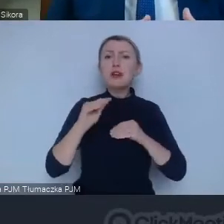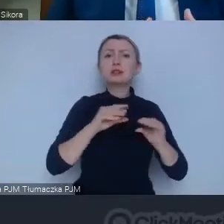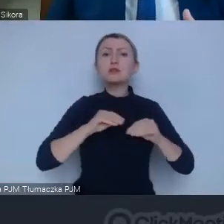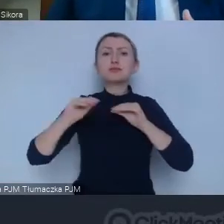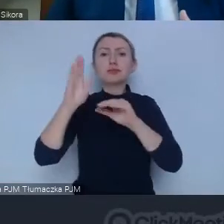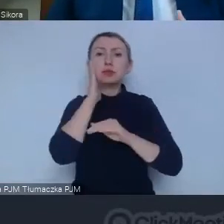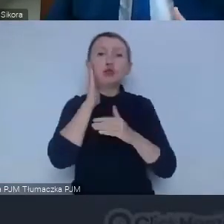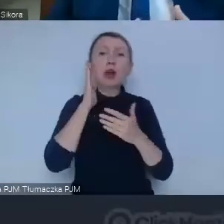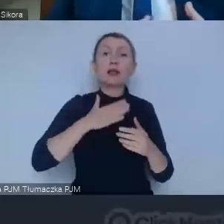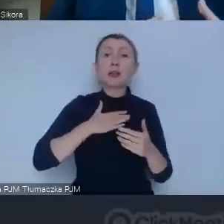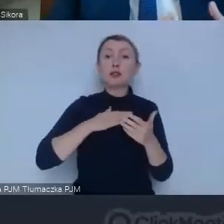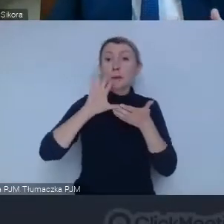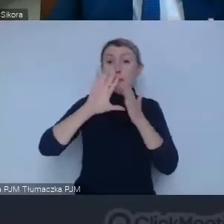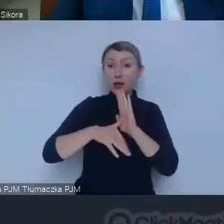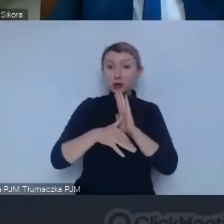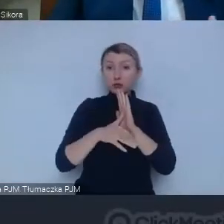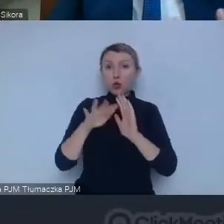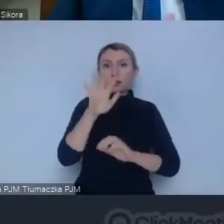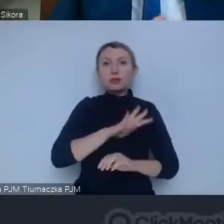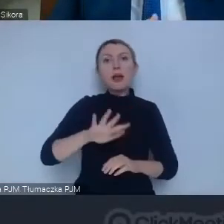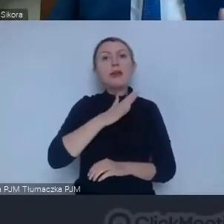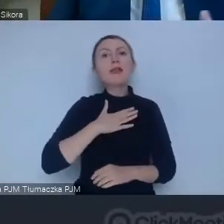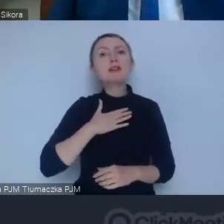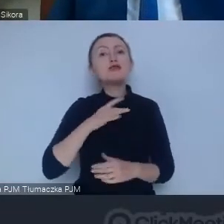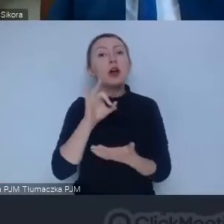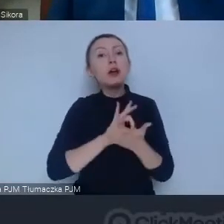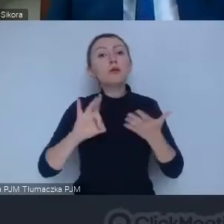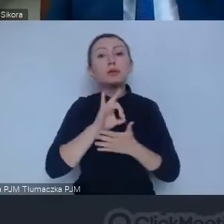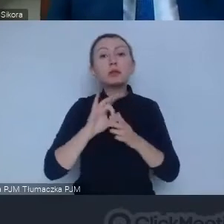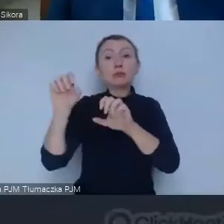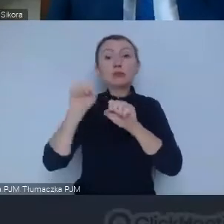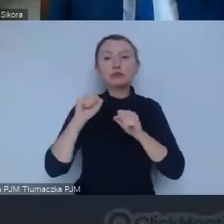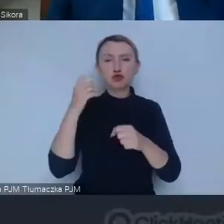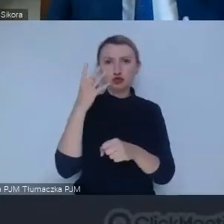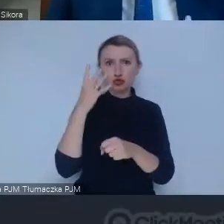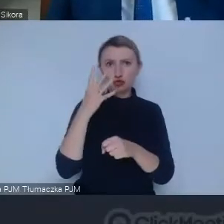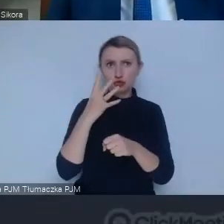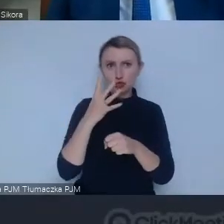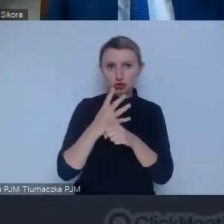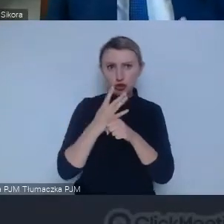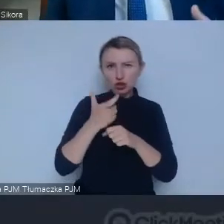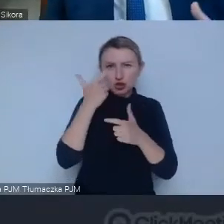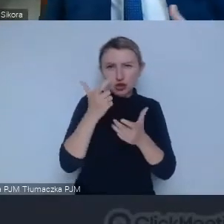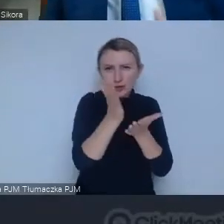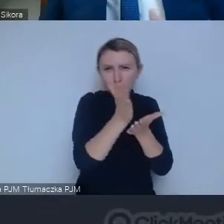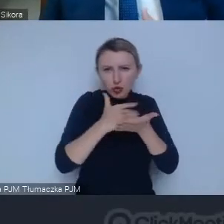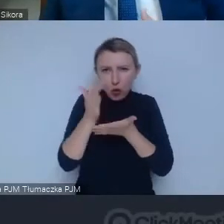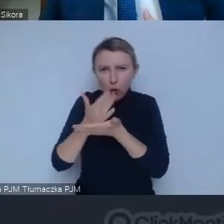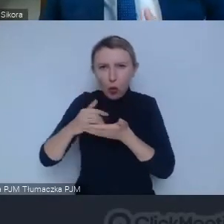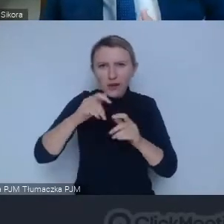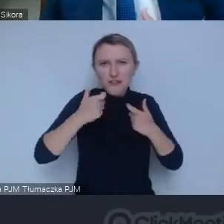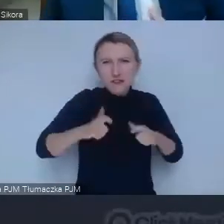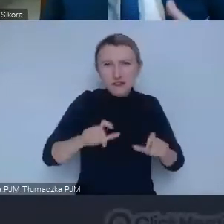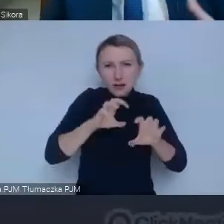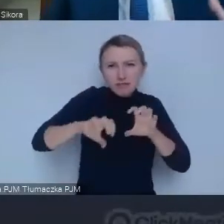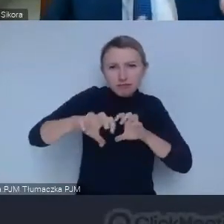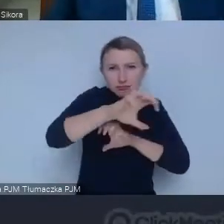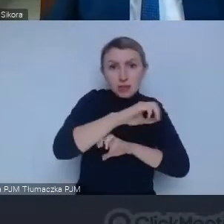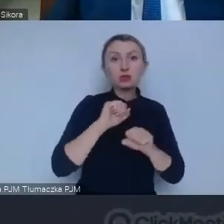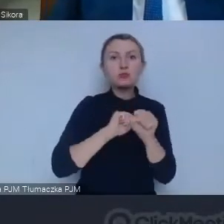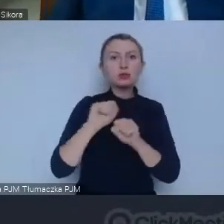z naszego miasta na tereny naszej gminy, gdzie mamy 47 sołectw. I w tej chwili odwróciła się relacja,